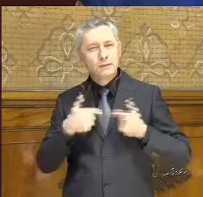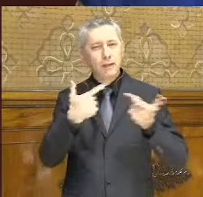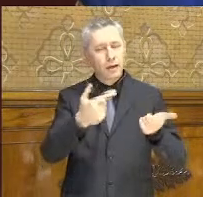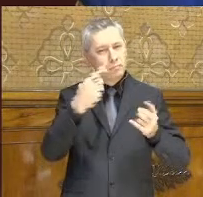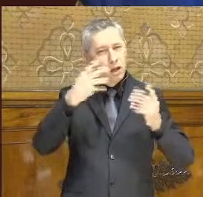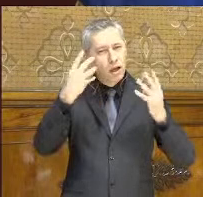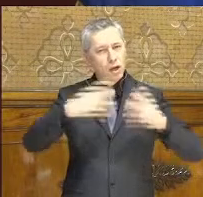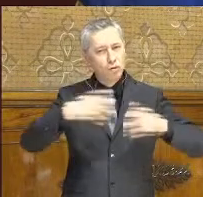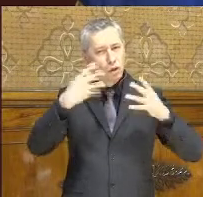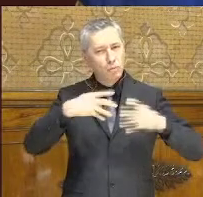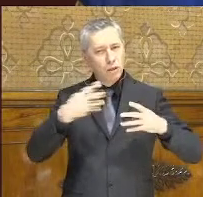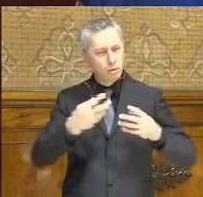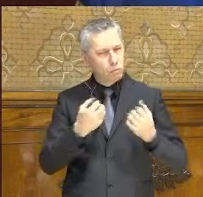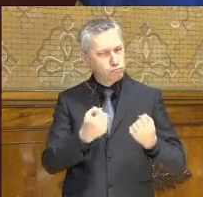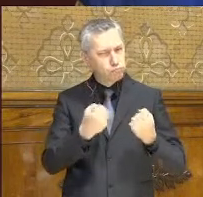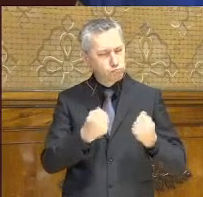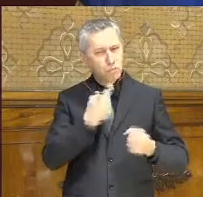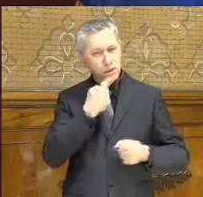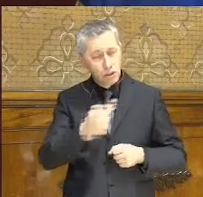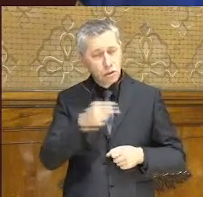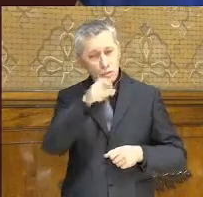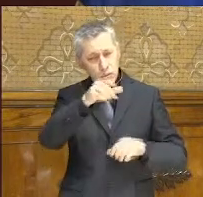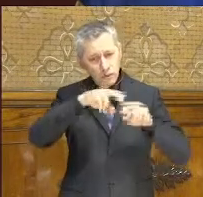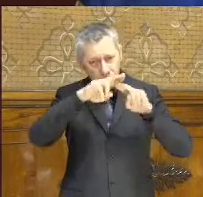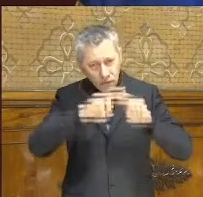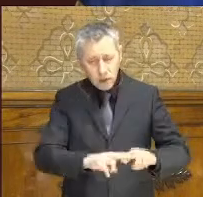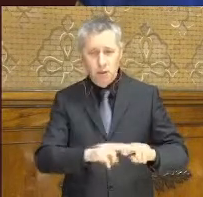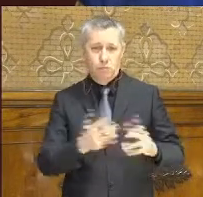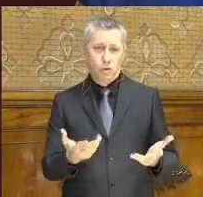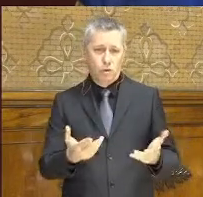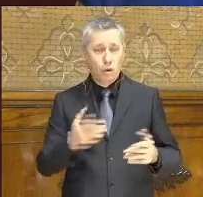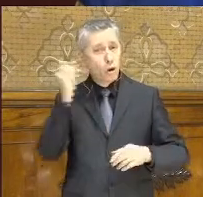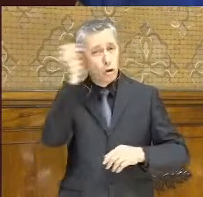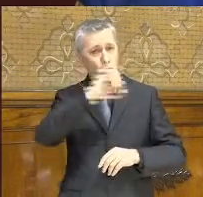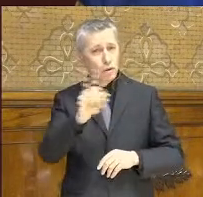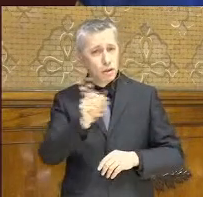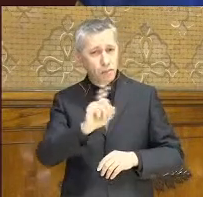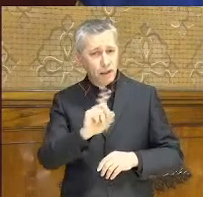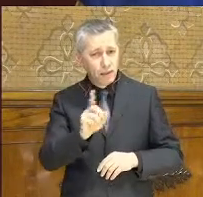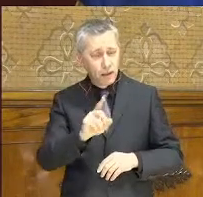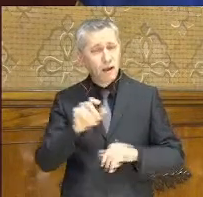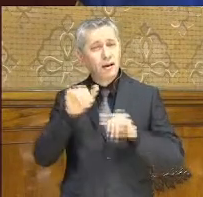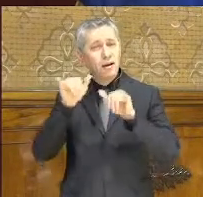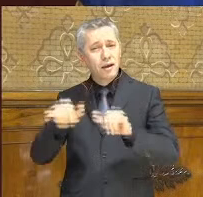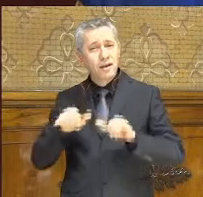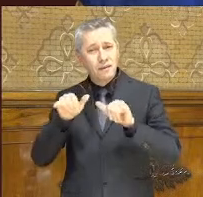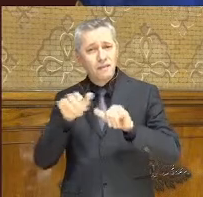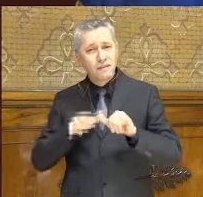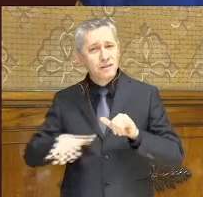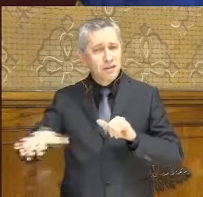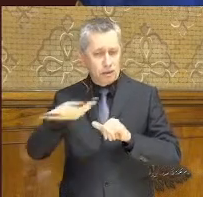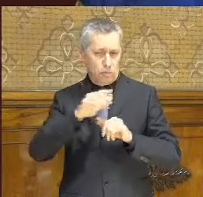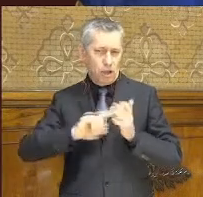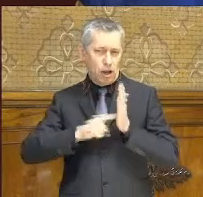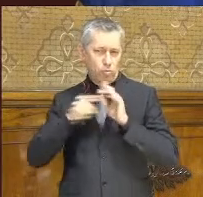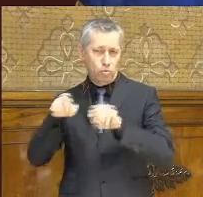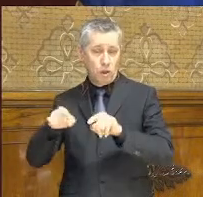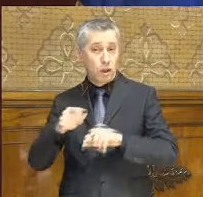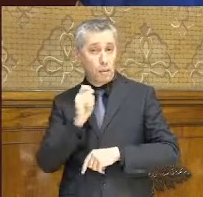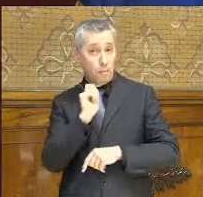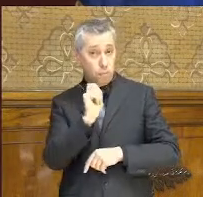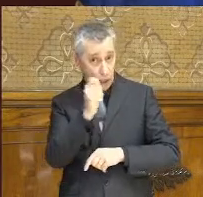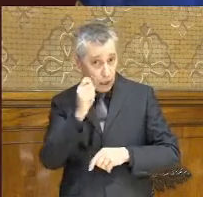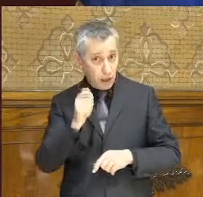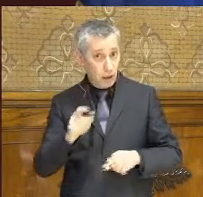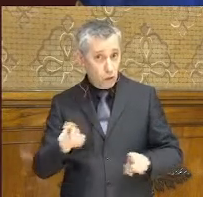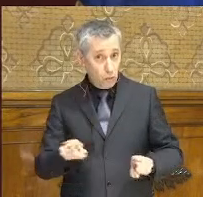molto solido, molto convincente. Gli disse: non dimenticate che se la Repubblica Serenissima forse non paga lautamente come alcuni